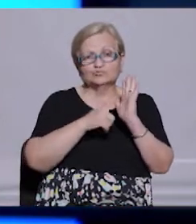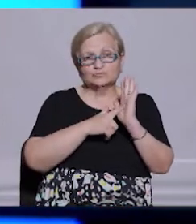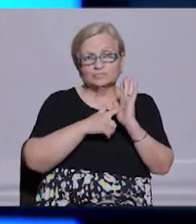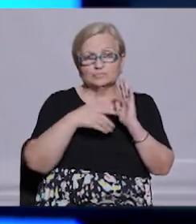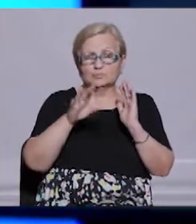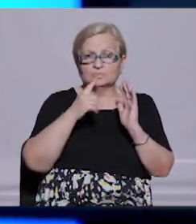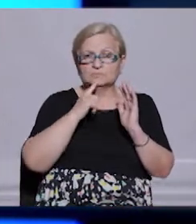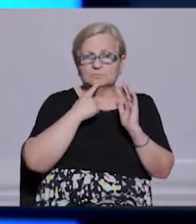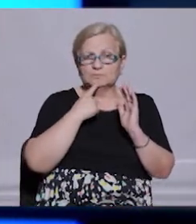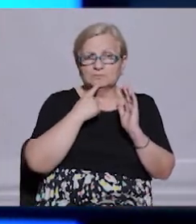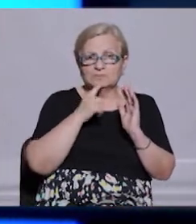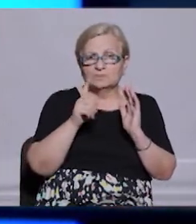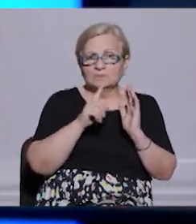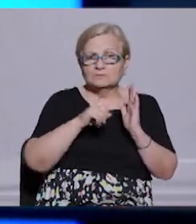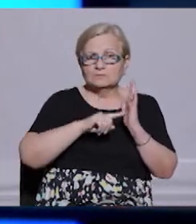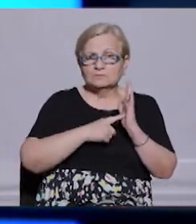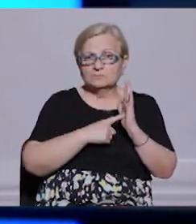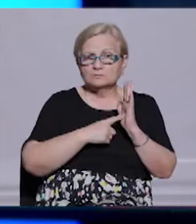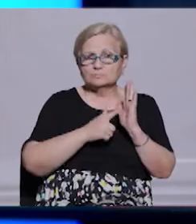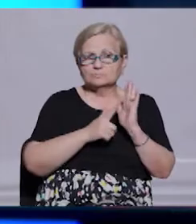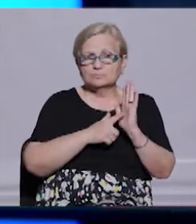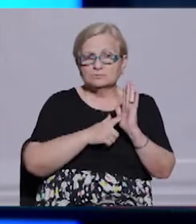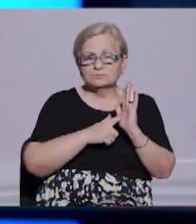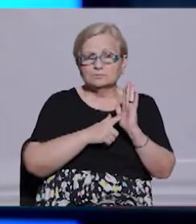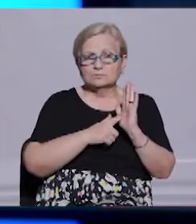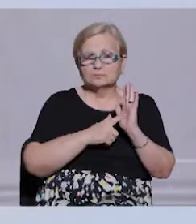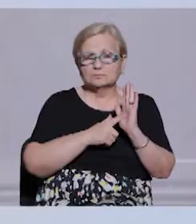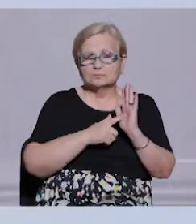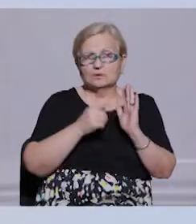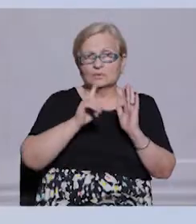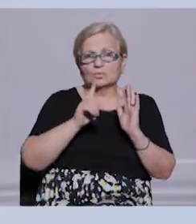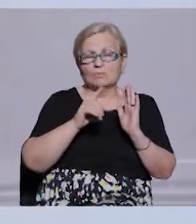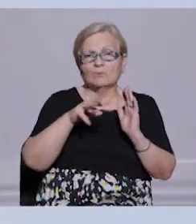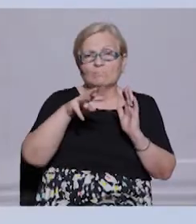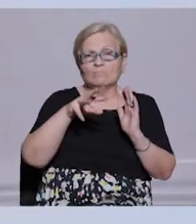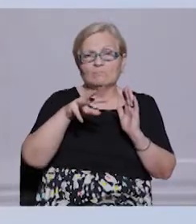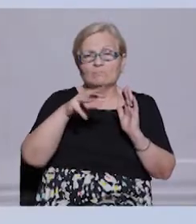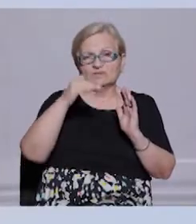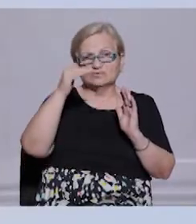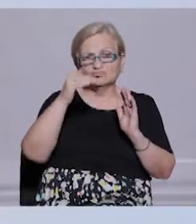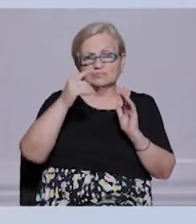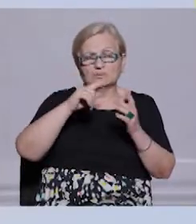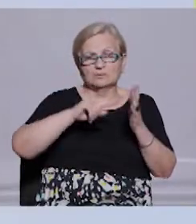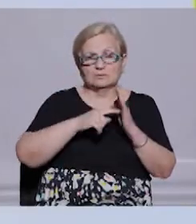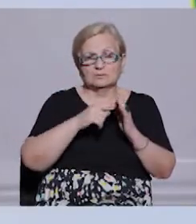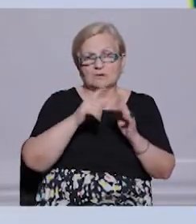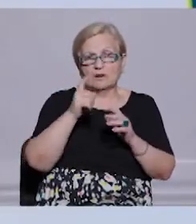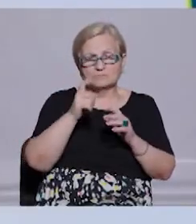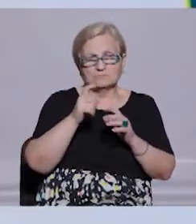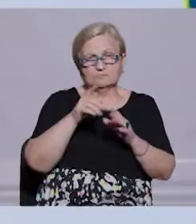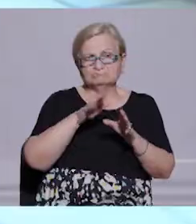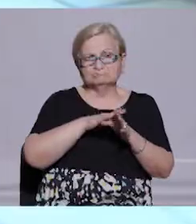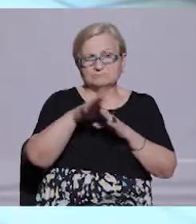რთულია. რა რიცხვზე უნდა გავამრავლოთ 7, რომ ნიშნულში გქონდეს 100. ვერ ნახავთ ესეთ მთელ რიცხვს,